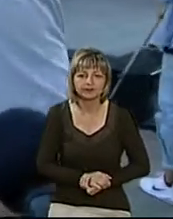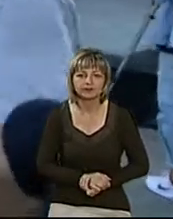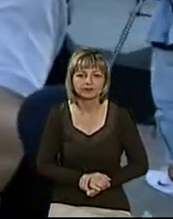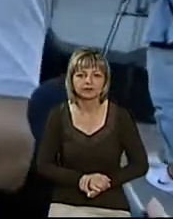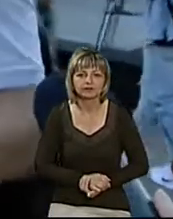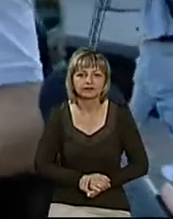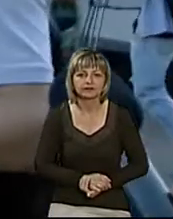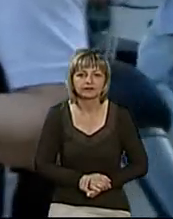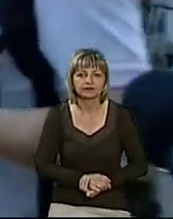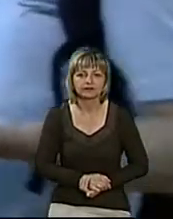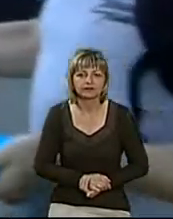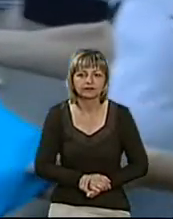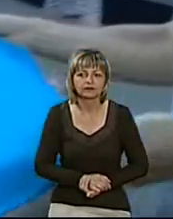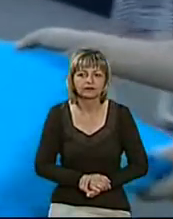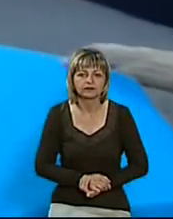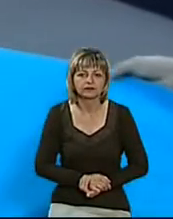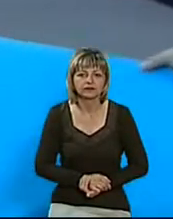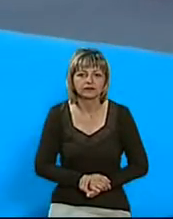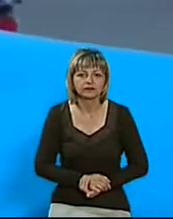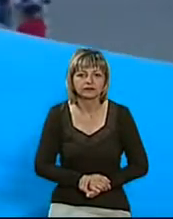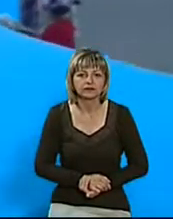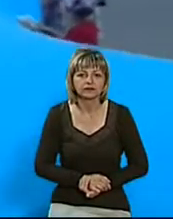Слава Україні! Героям слава! Слава